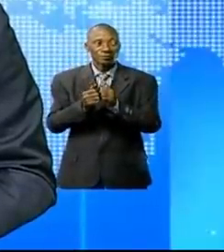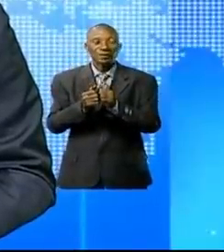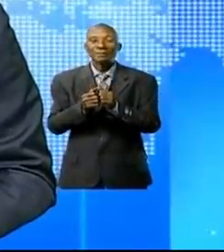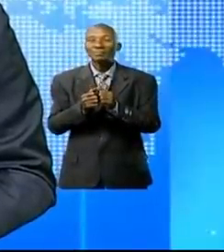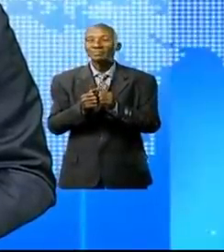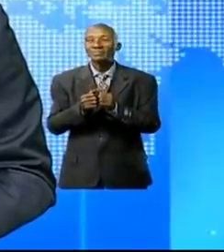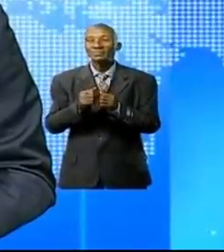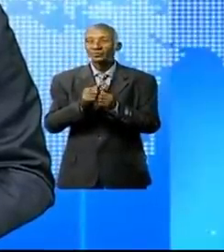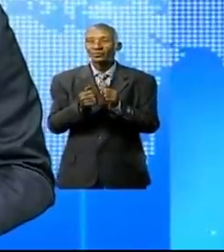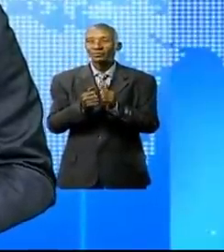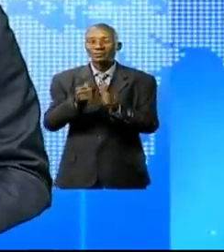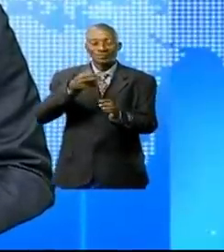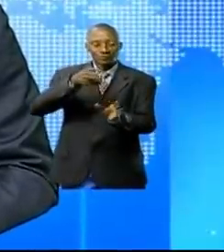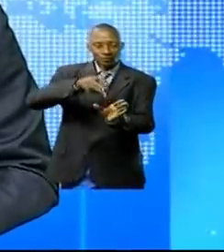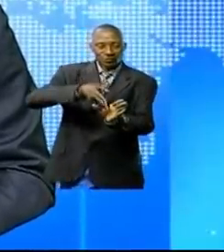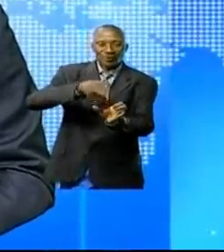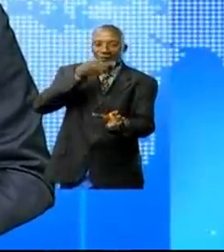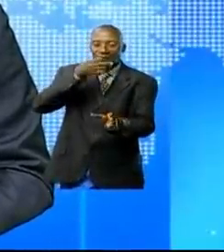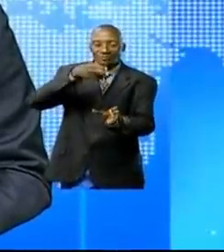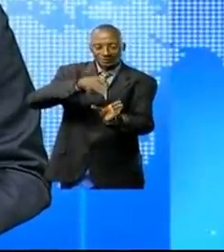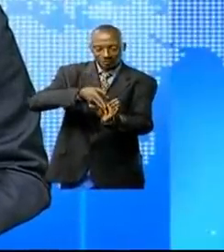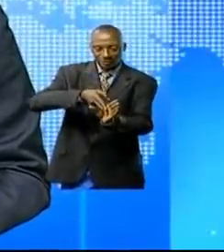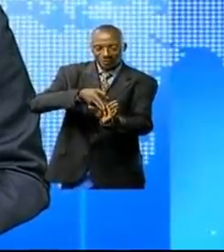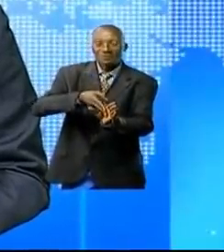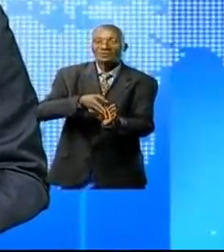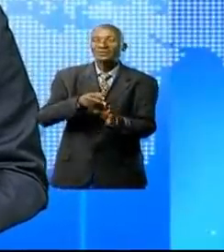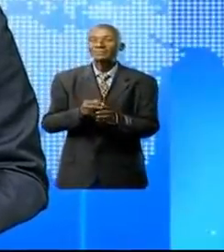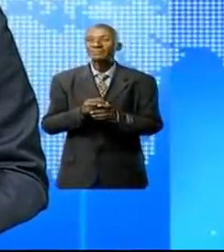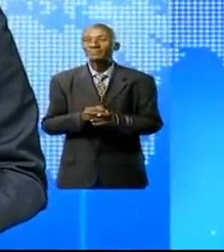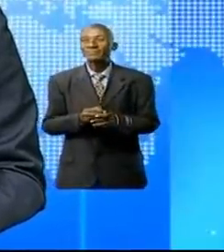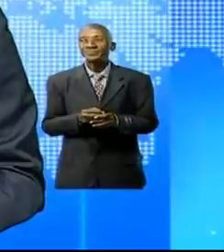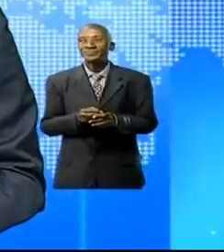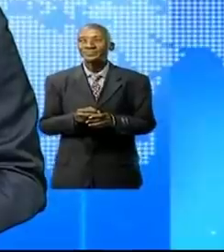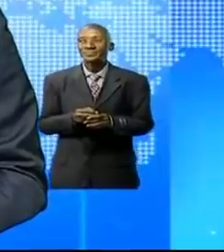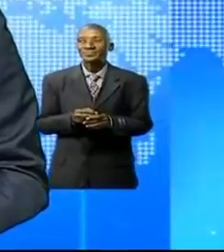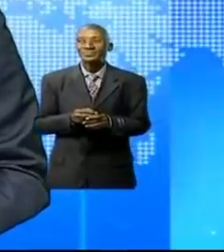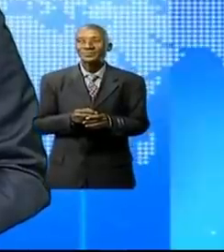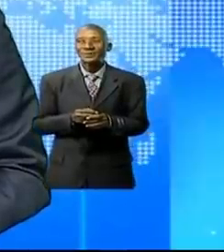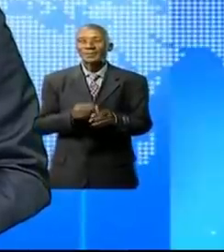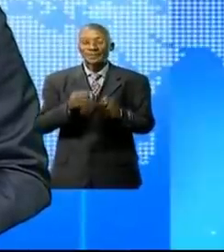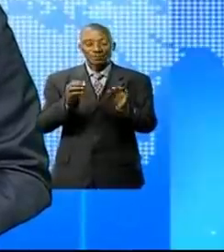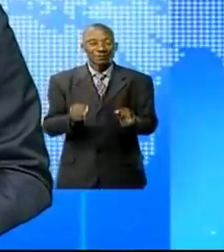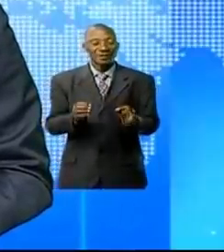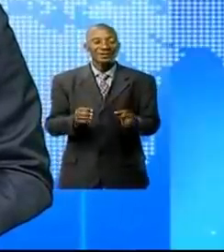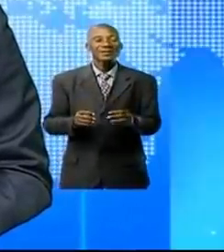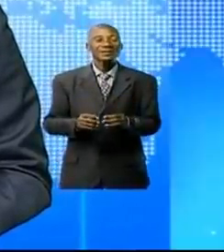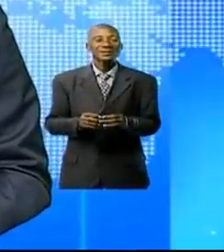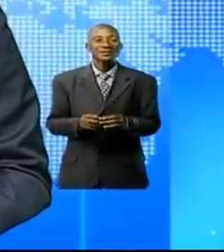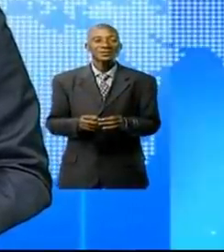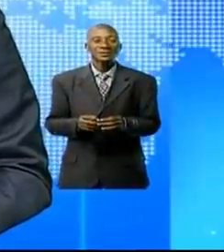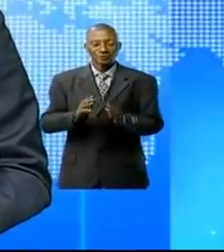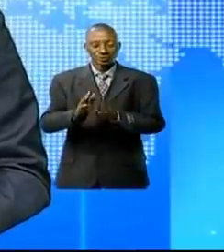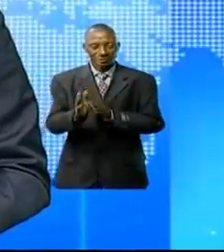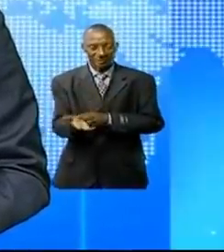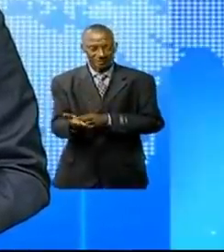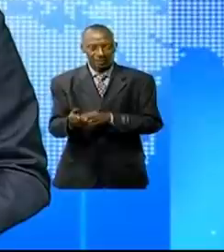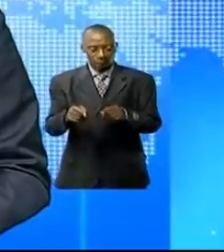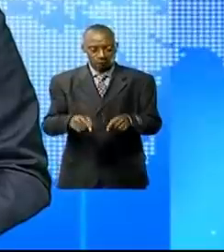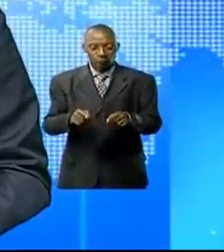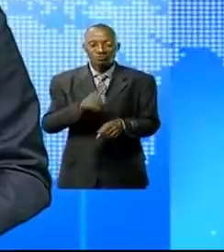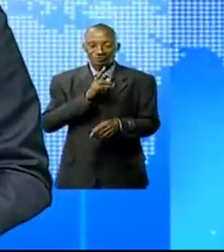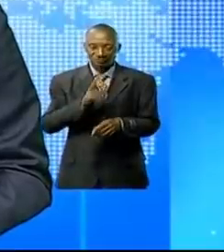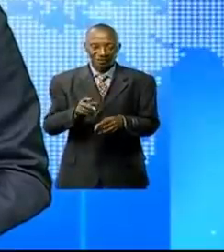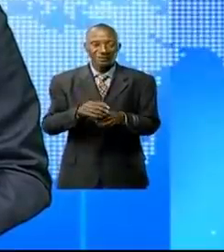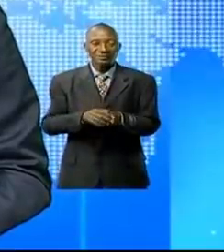de problème de rupture de stock. Le stock, il y en a. En plus de ça, hier, il y a eu un bateau qui est arrivé ce matin, encore un autre bateau qui est arrivé au niveau de